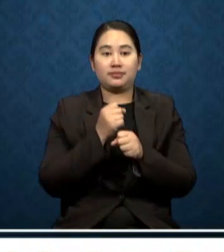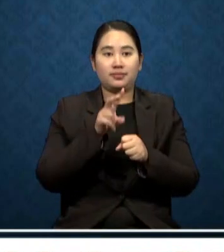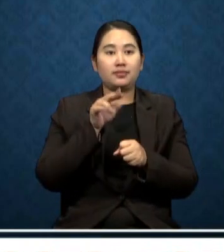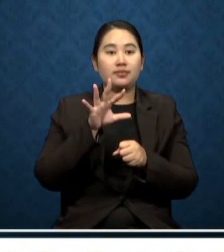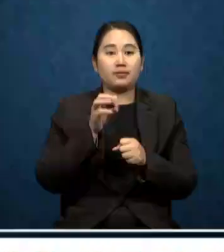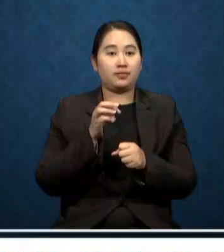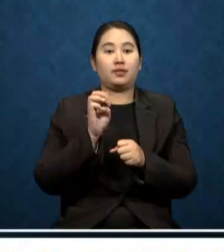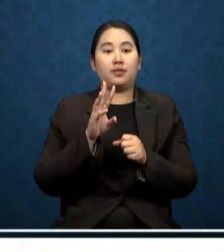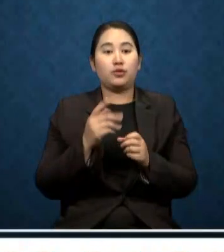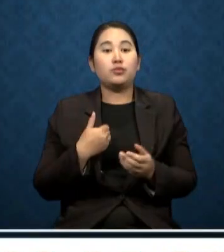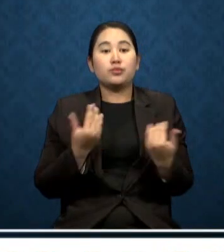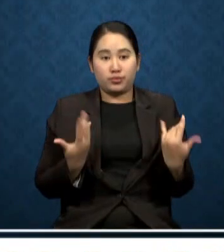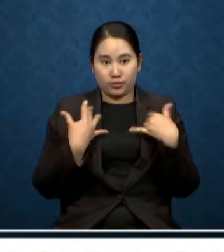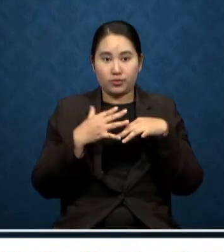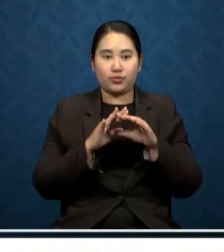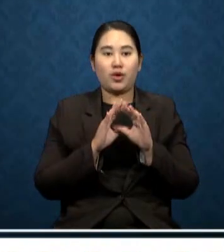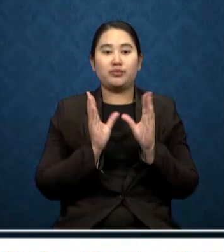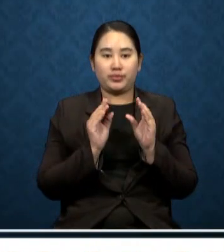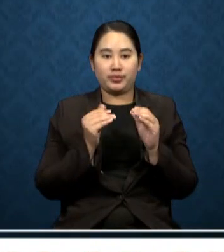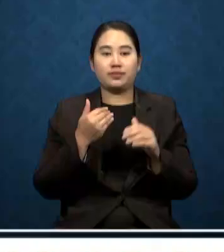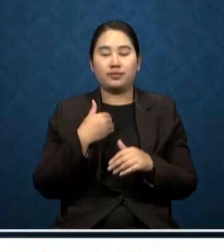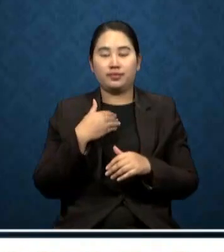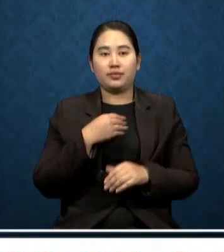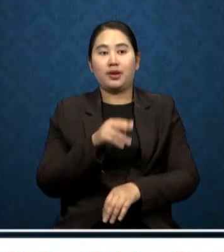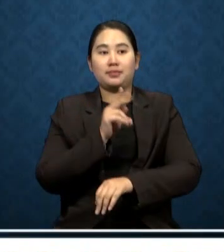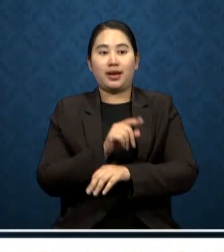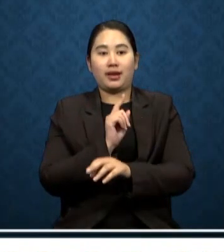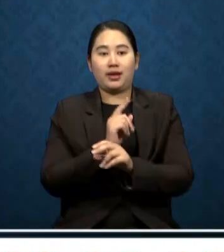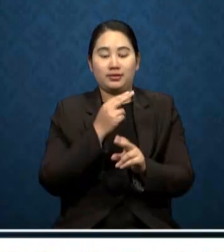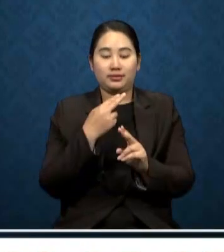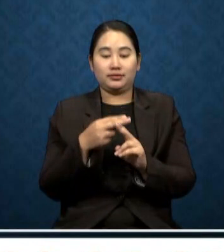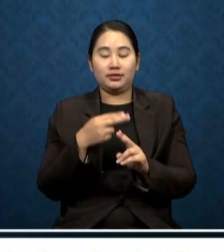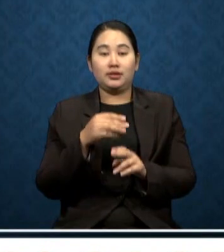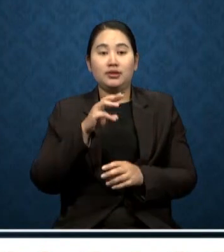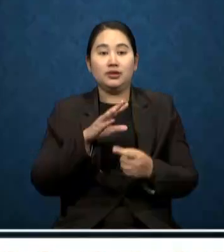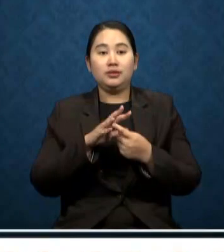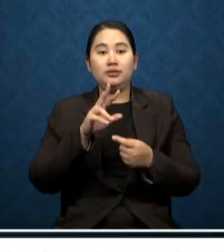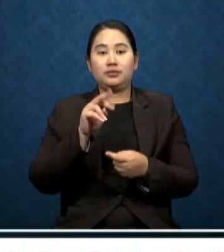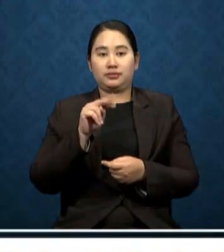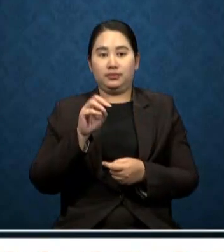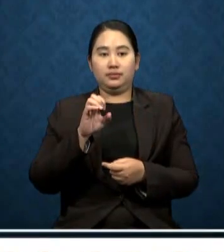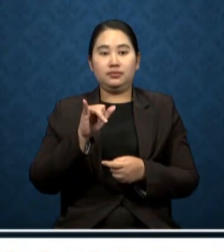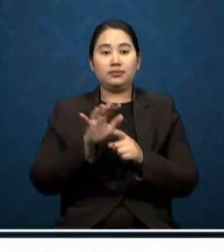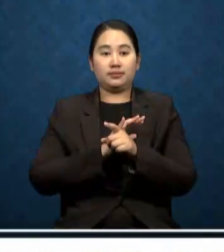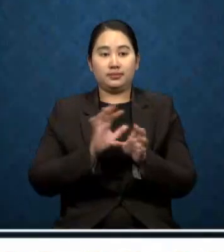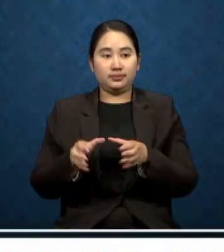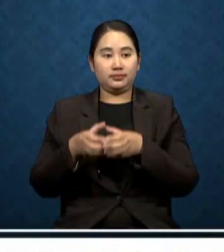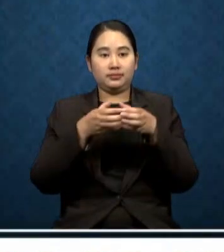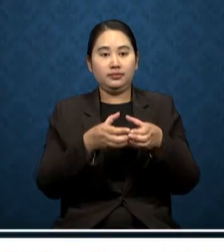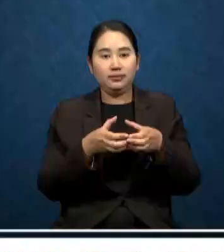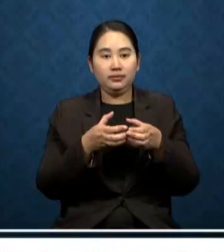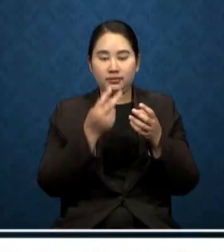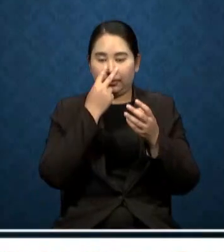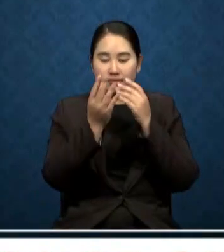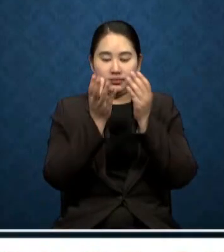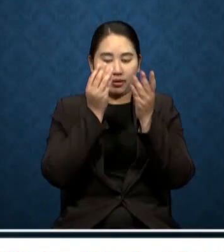ได้ไปร่วมในงานวันนั้นนะครับท่านประสาทวนีก็ทำขณะพวกเราไปก็ไปรับฝั่งพี่น